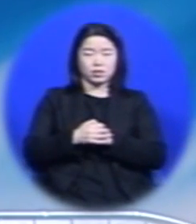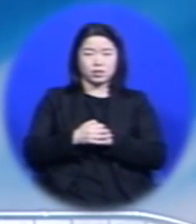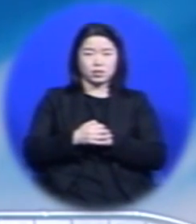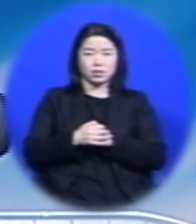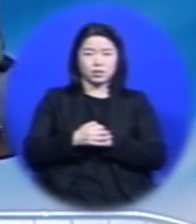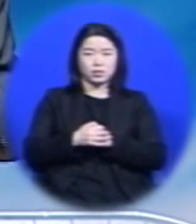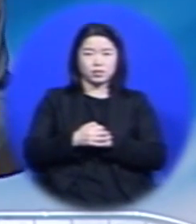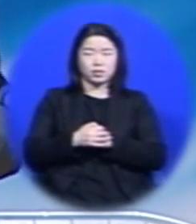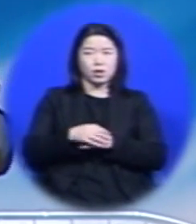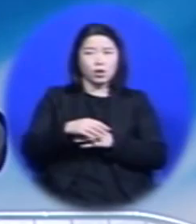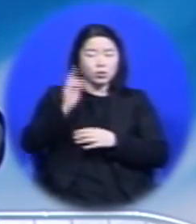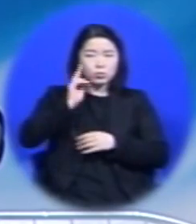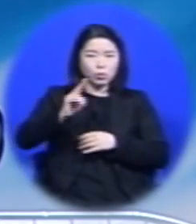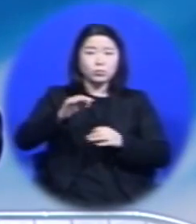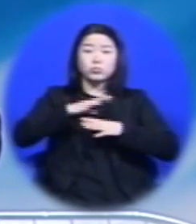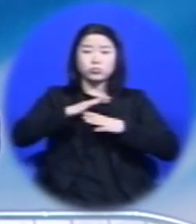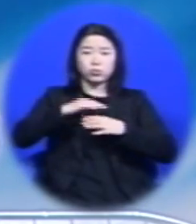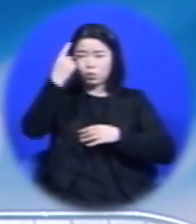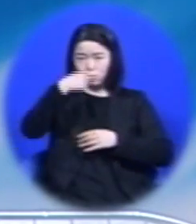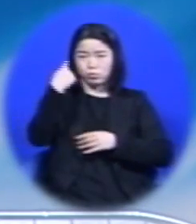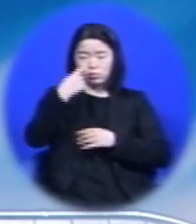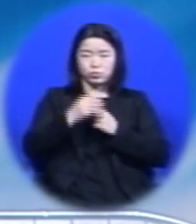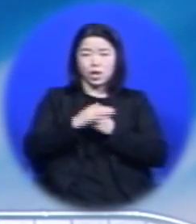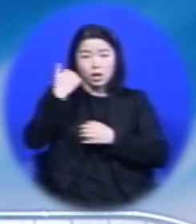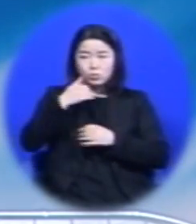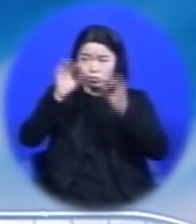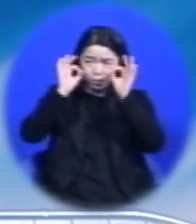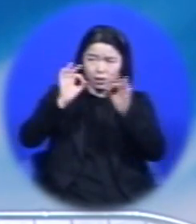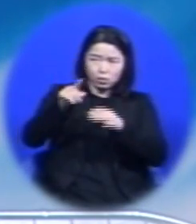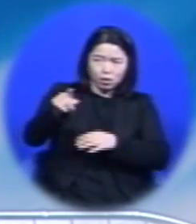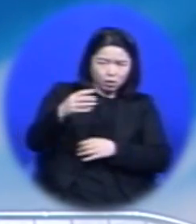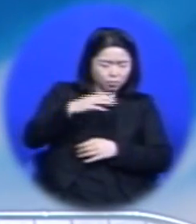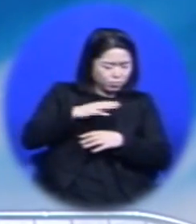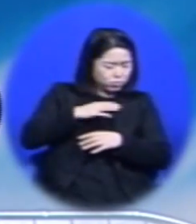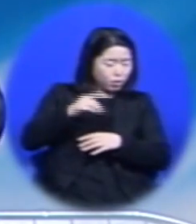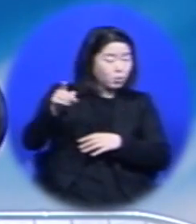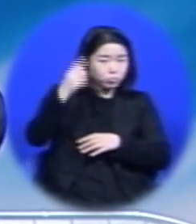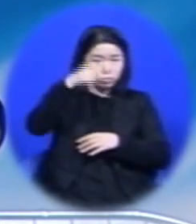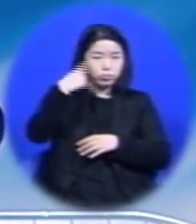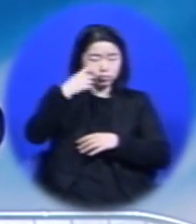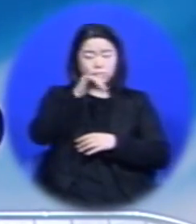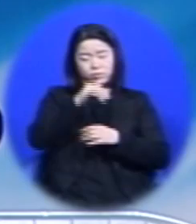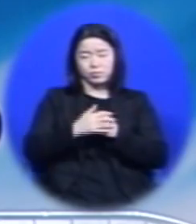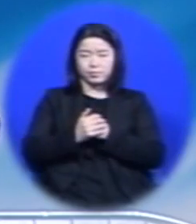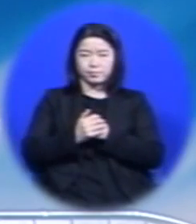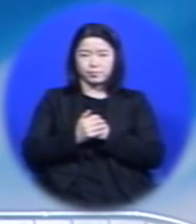놀랐어요 너무 무서운 얼굴이었어요 누가 보아도 섬뜩할 정도로 너무 무서운